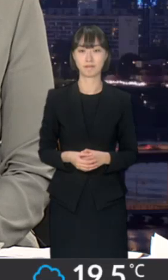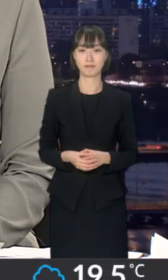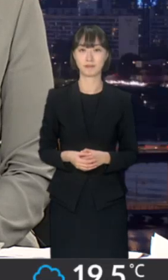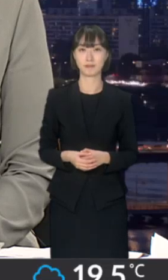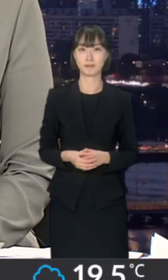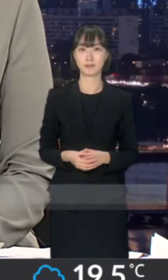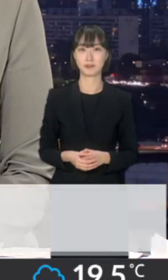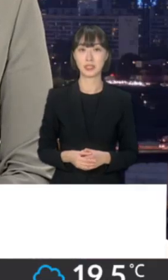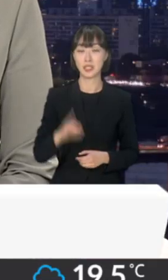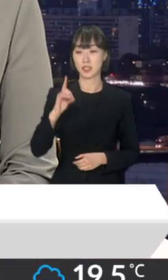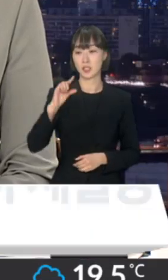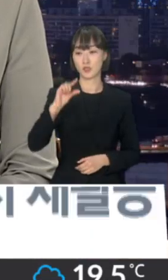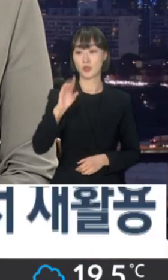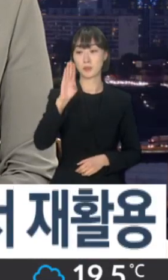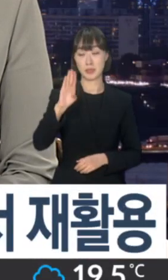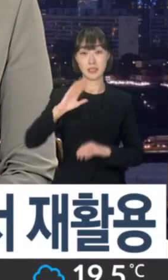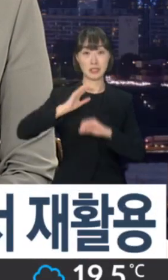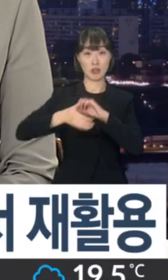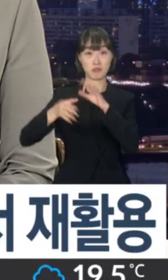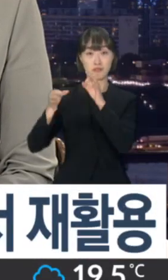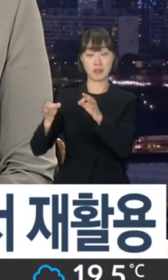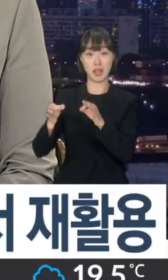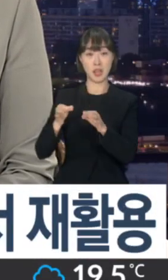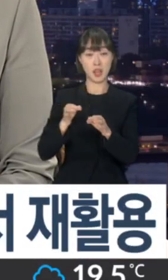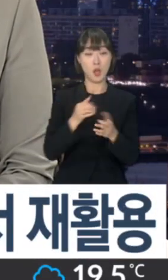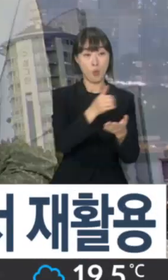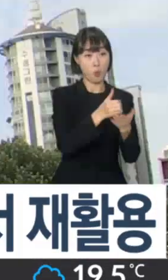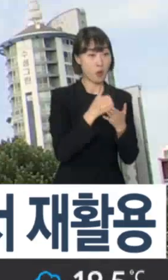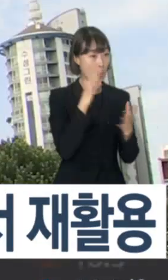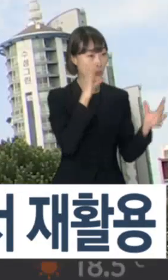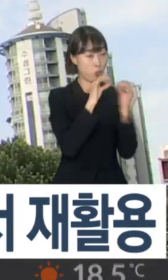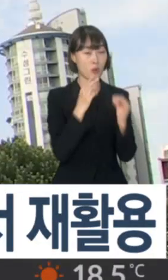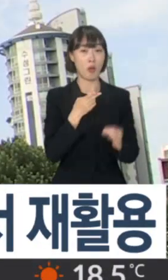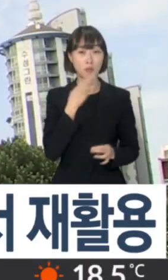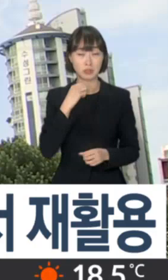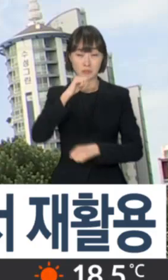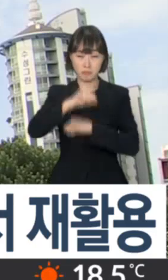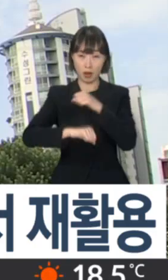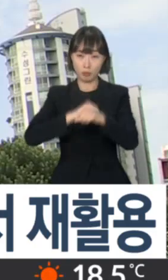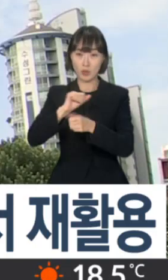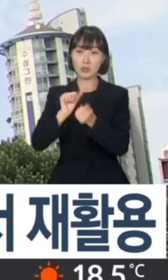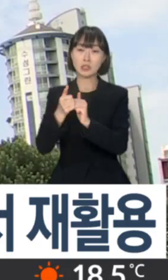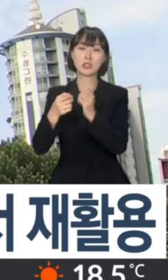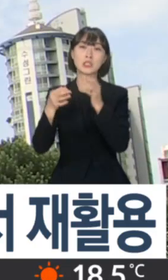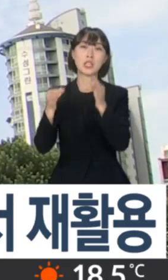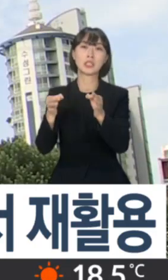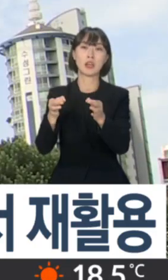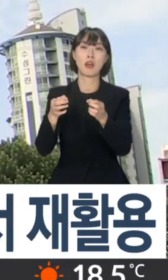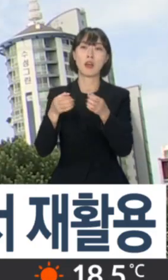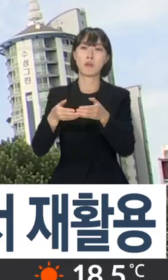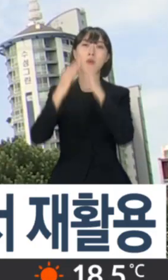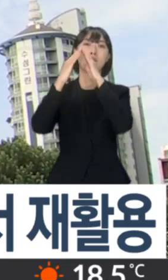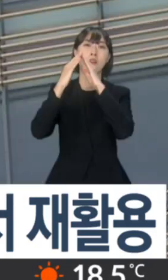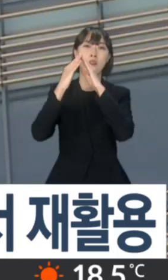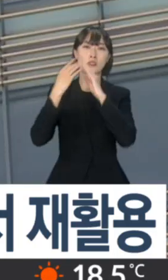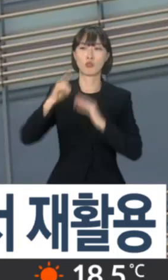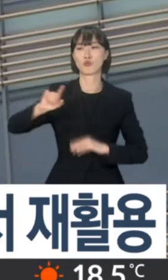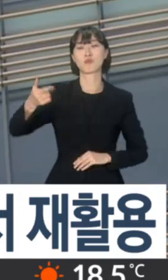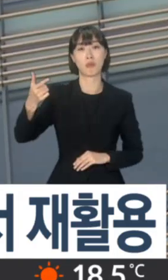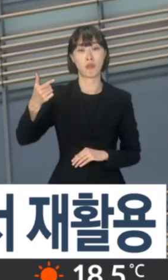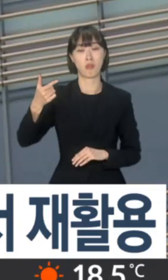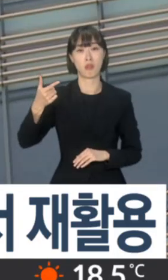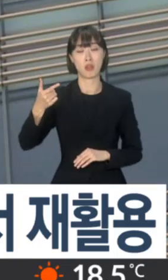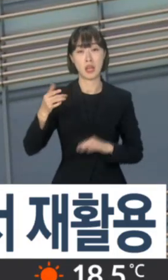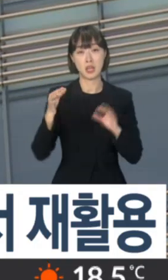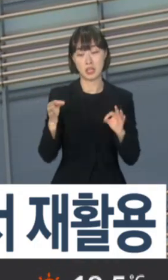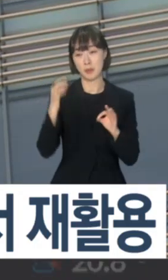DGB 대구은행이 고객 동의 없이 증권 계좌 1600여 개를 부당 개설한 것으로 드러났습니다 금명간 도고는